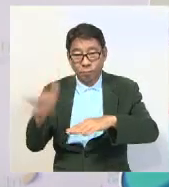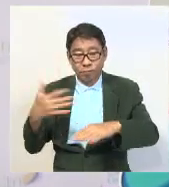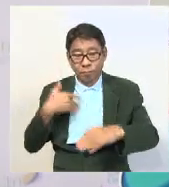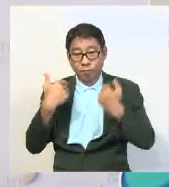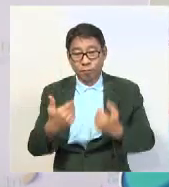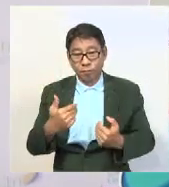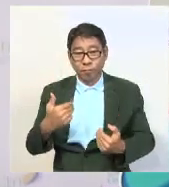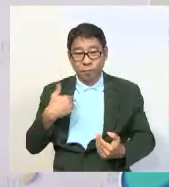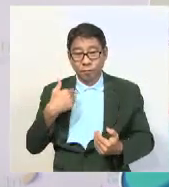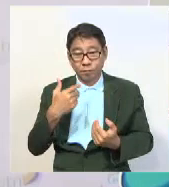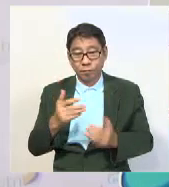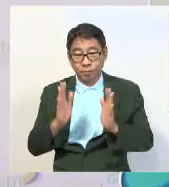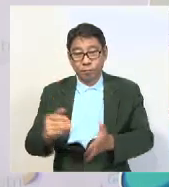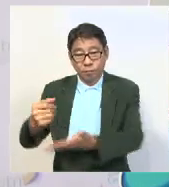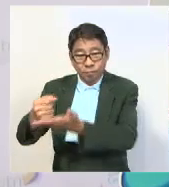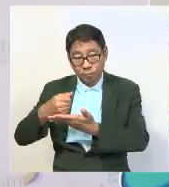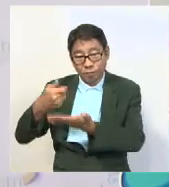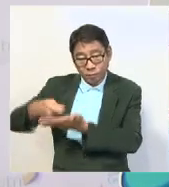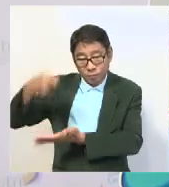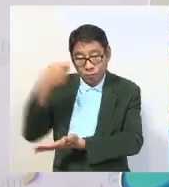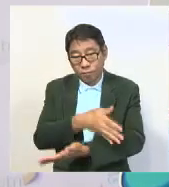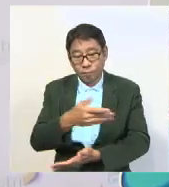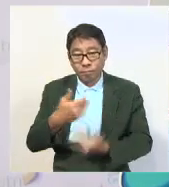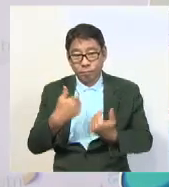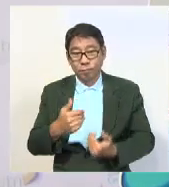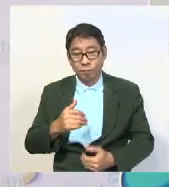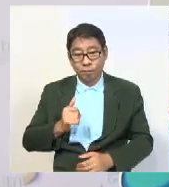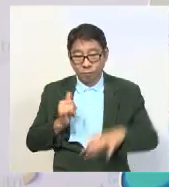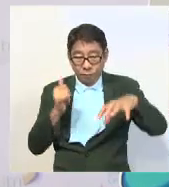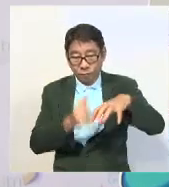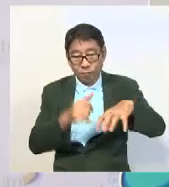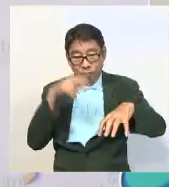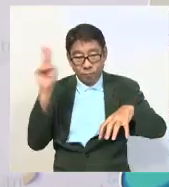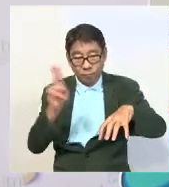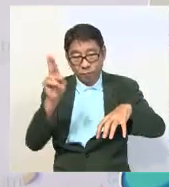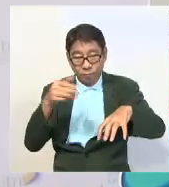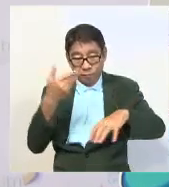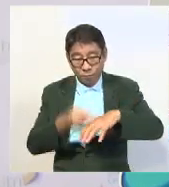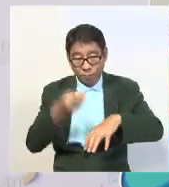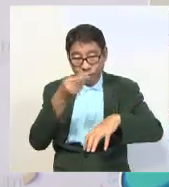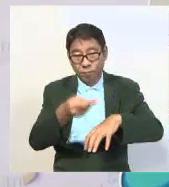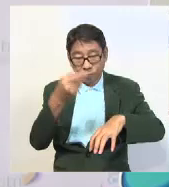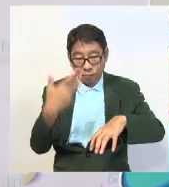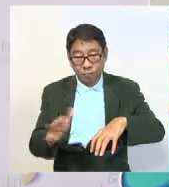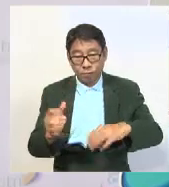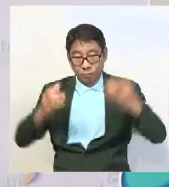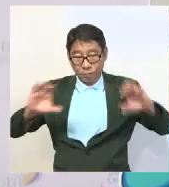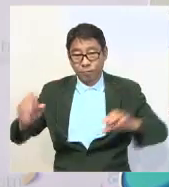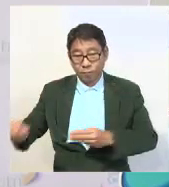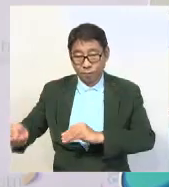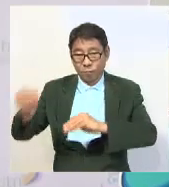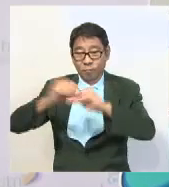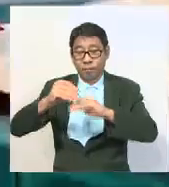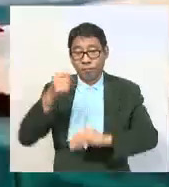สึกเฮ้ยก็คือมีเหมือนกับมีคนมาช่วยเงินเราจ่าย 1,000 บาทแต่ตามปกติคือเราไปเนี่ยมันก็ใช้เงินที่มากกว่านั้นอยู่แล้วแล้วยิ่งรัฐบาลมาช่วยเพิ่มมากขึ้นอย่างเงี้ย